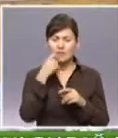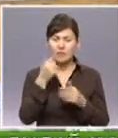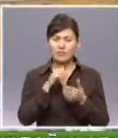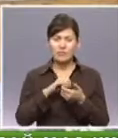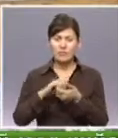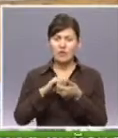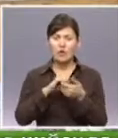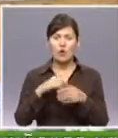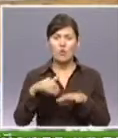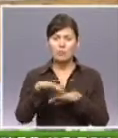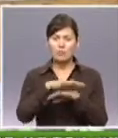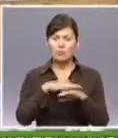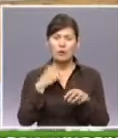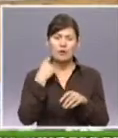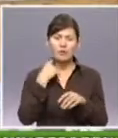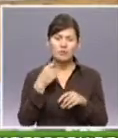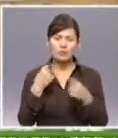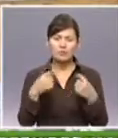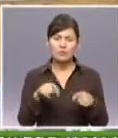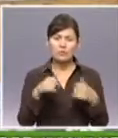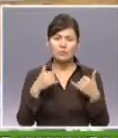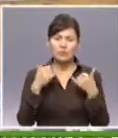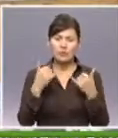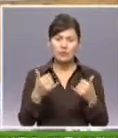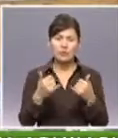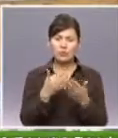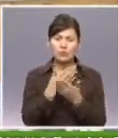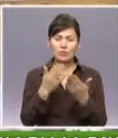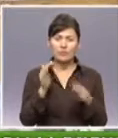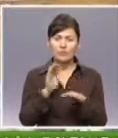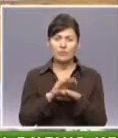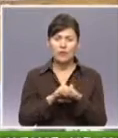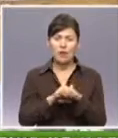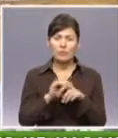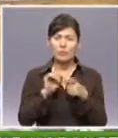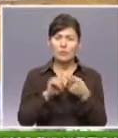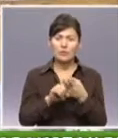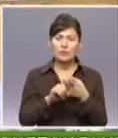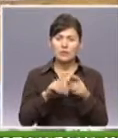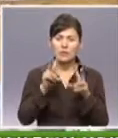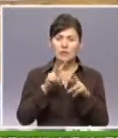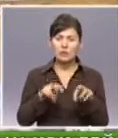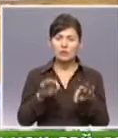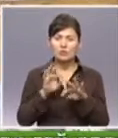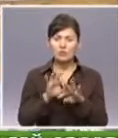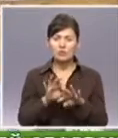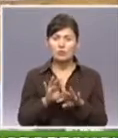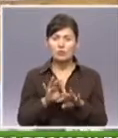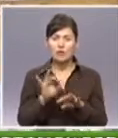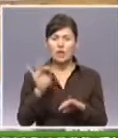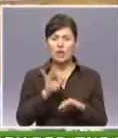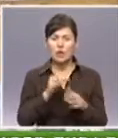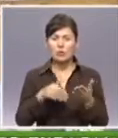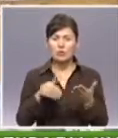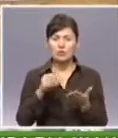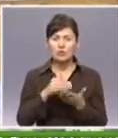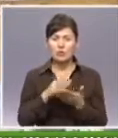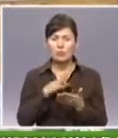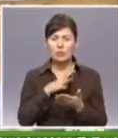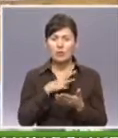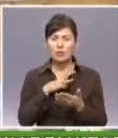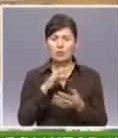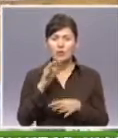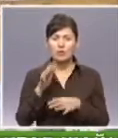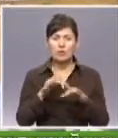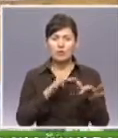Федерациясының аумағындағы алкогольдік тауарларға арналған. Осы факт бойынша тексеріс жүргізілуде, қорытындысы бойынша